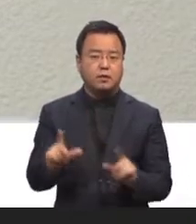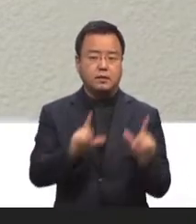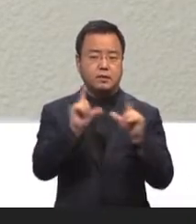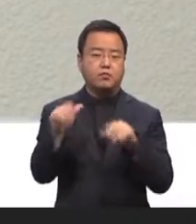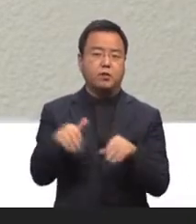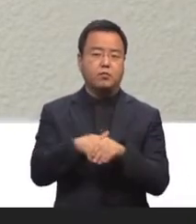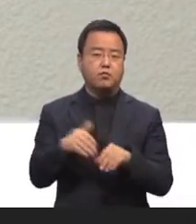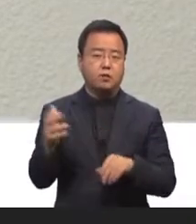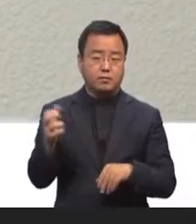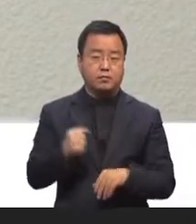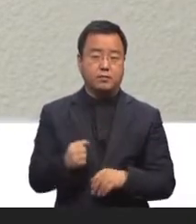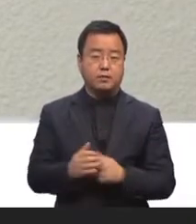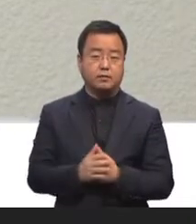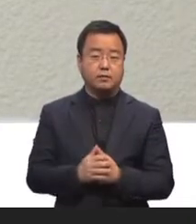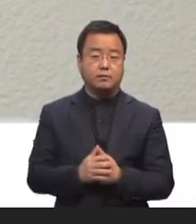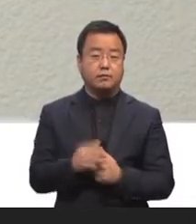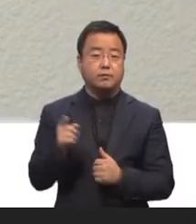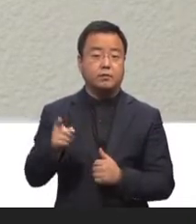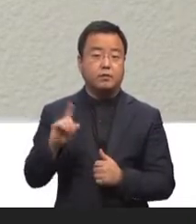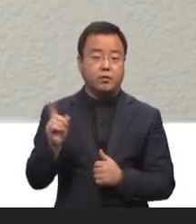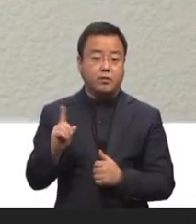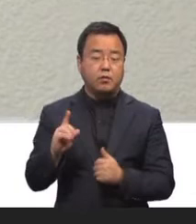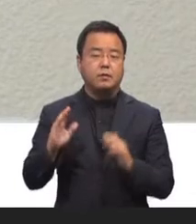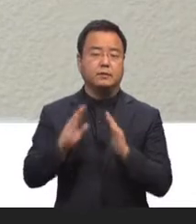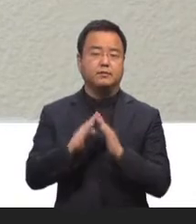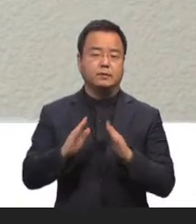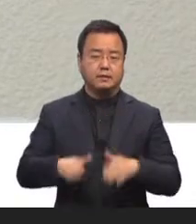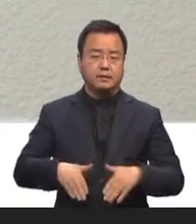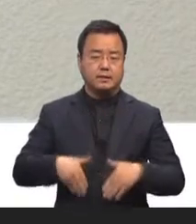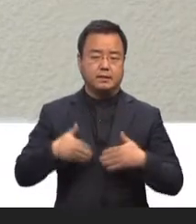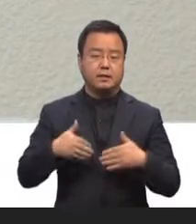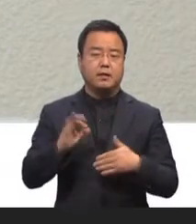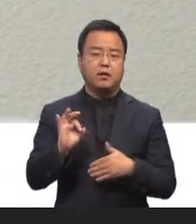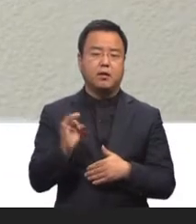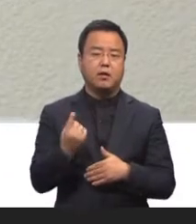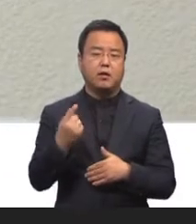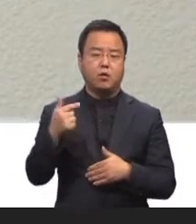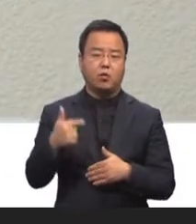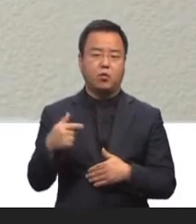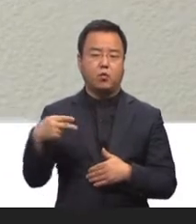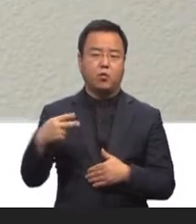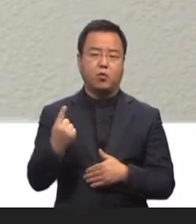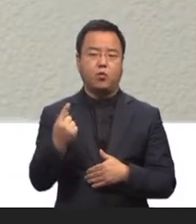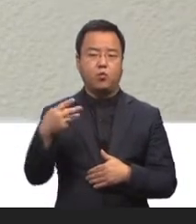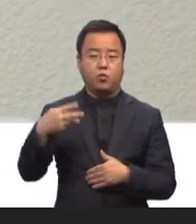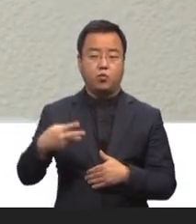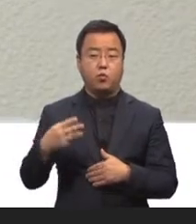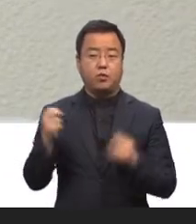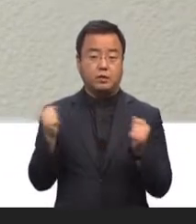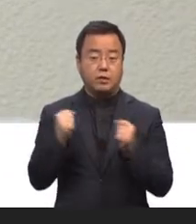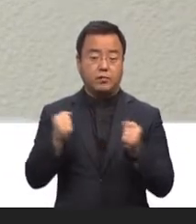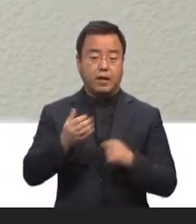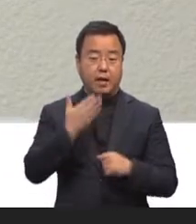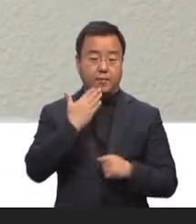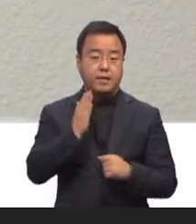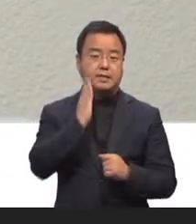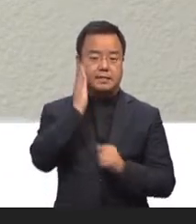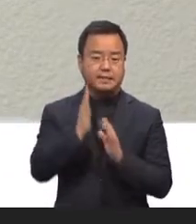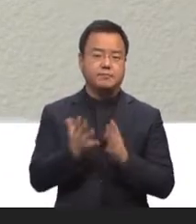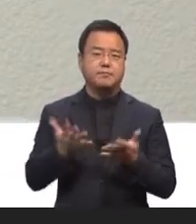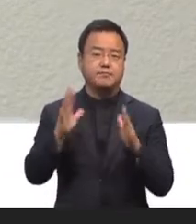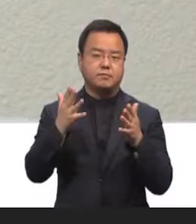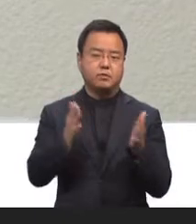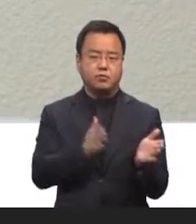형성하게 되었습니다. 그것은 집을 따뜻하게 하는 온돌과 겨울에 먹을 김치를 많이